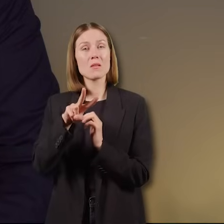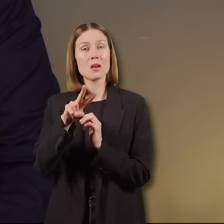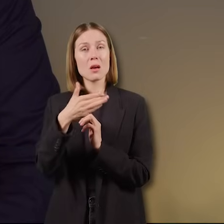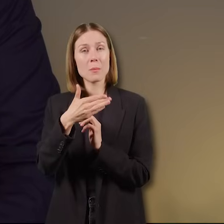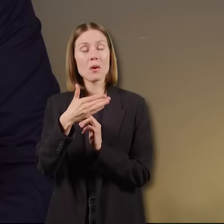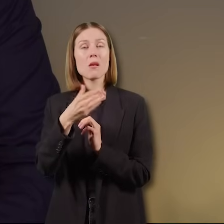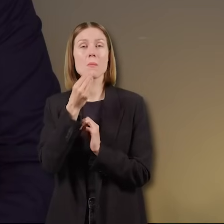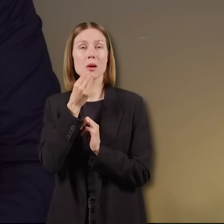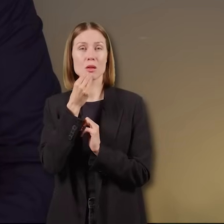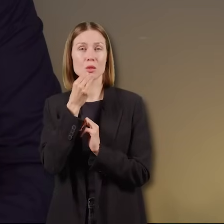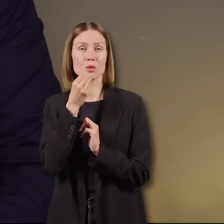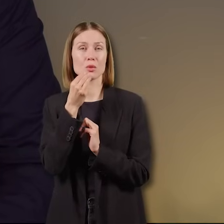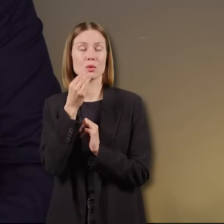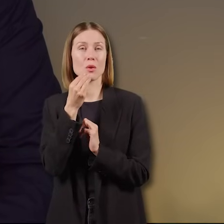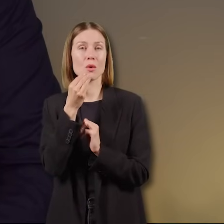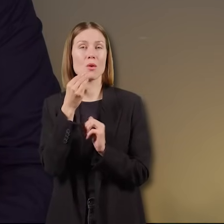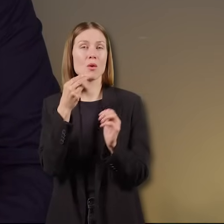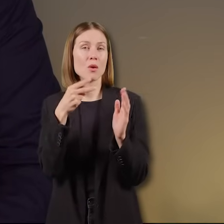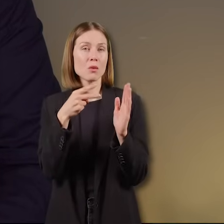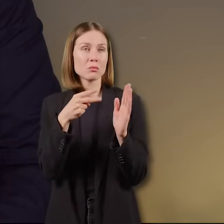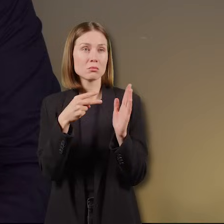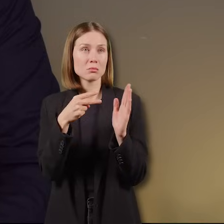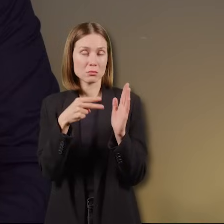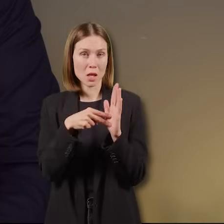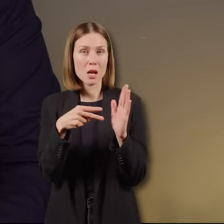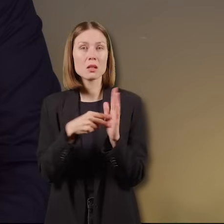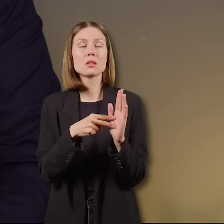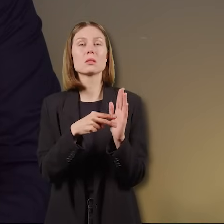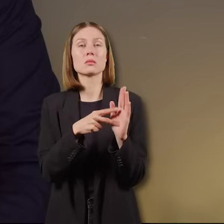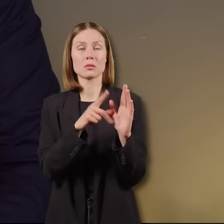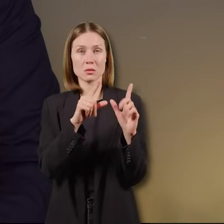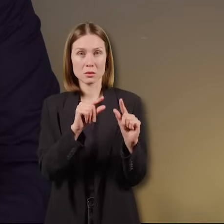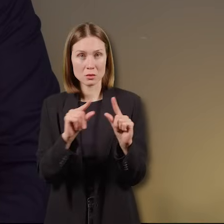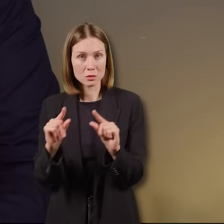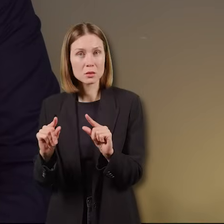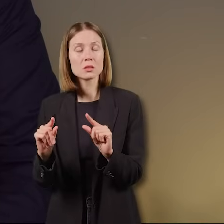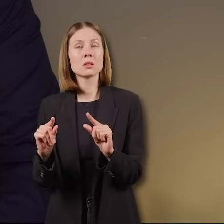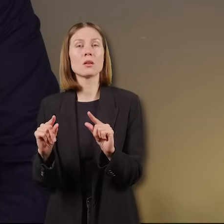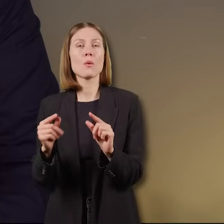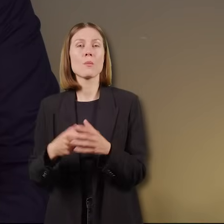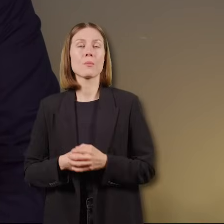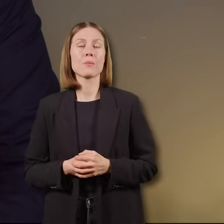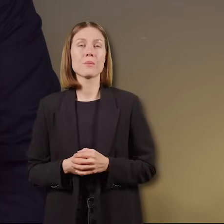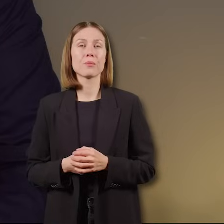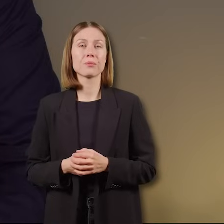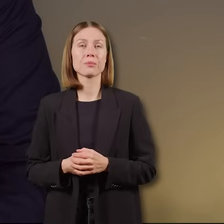tikrai mažinsim maisto, maisto prekių kainas ir jos tikrai turės sumažėti. Ir